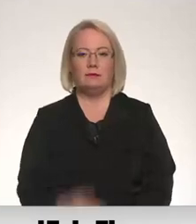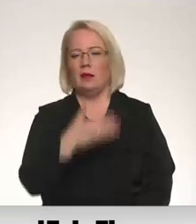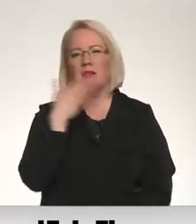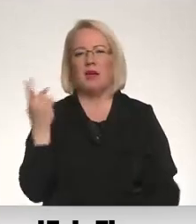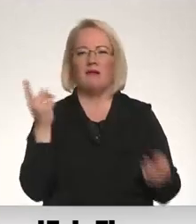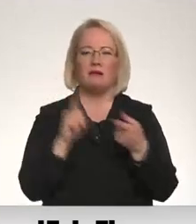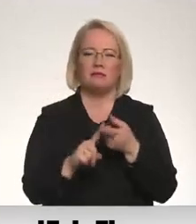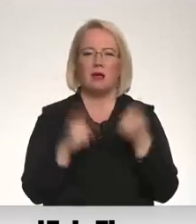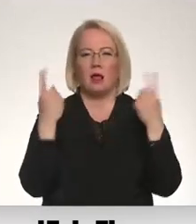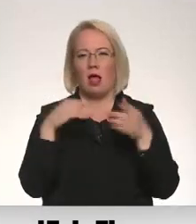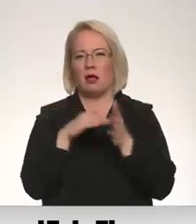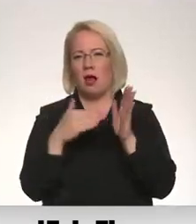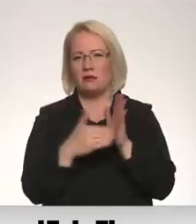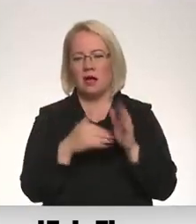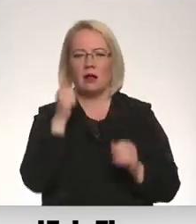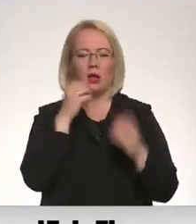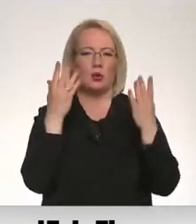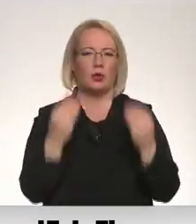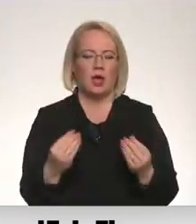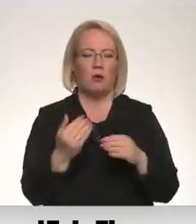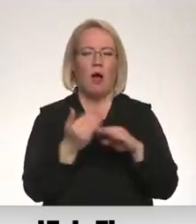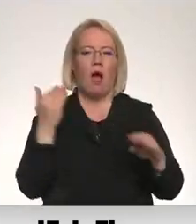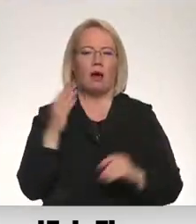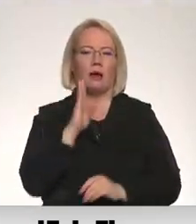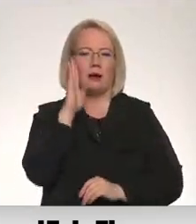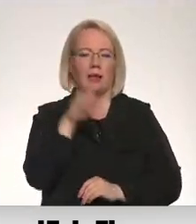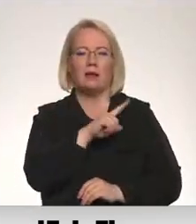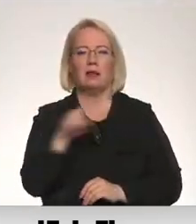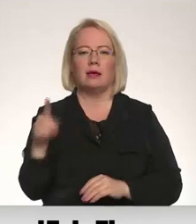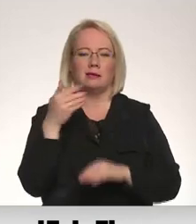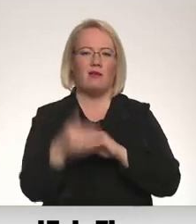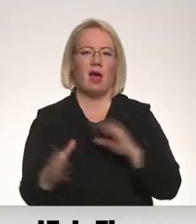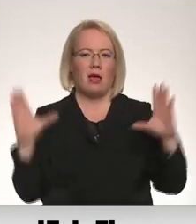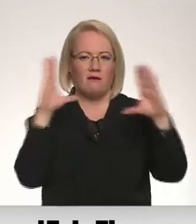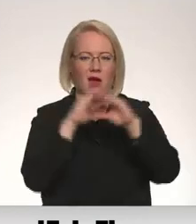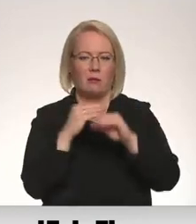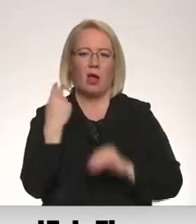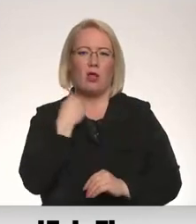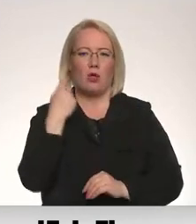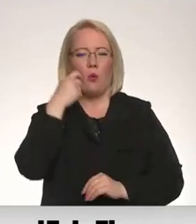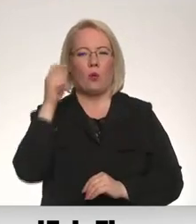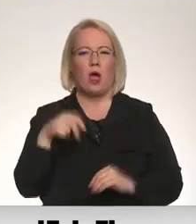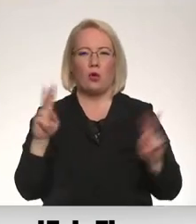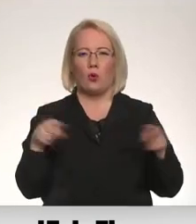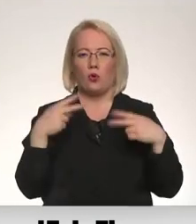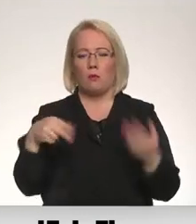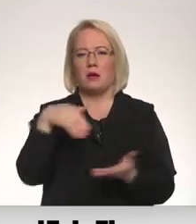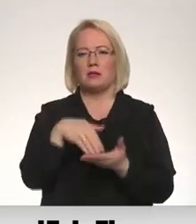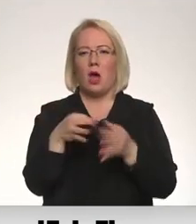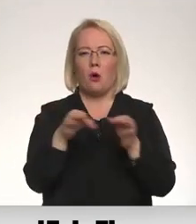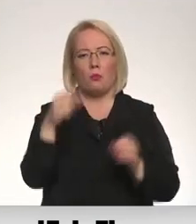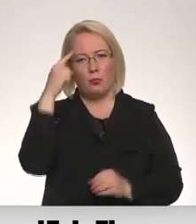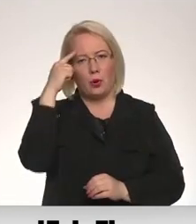Neatkarīgi no laikapstākļiem, katru dienu no agra rīta līdz vēlam vakaram pie Londonas Ukraiņu kluba stāv